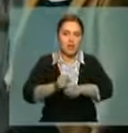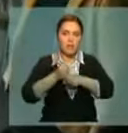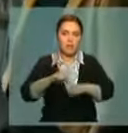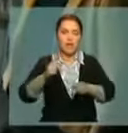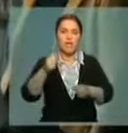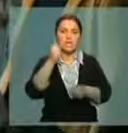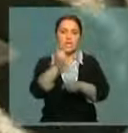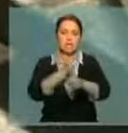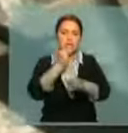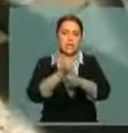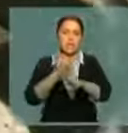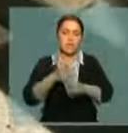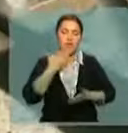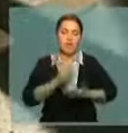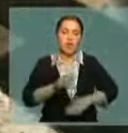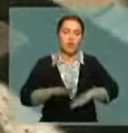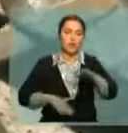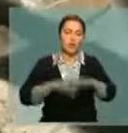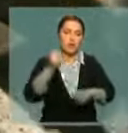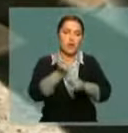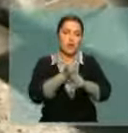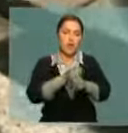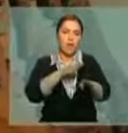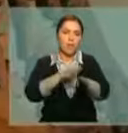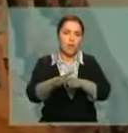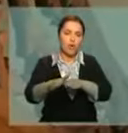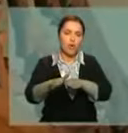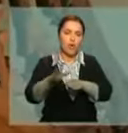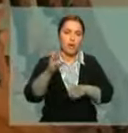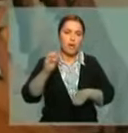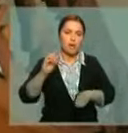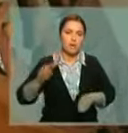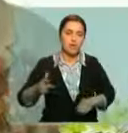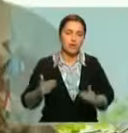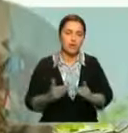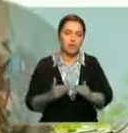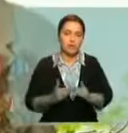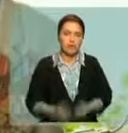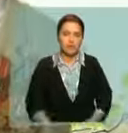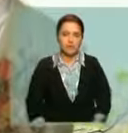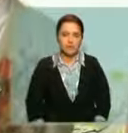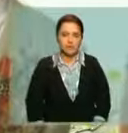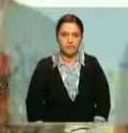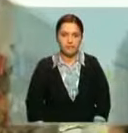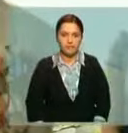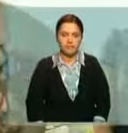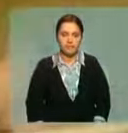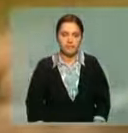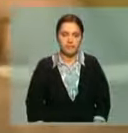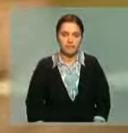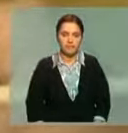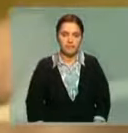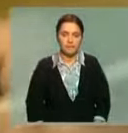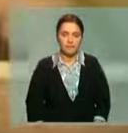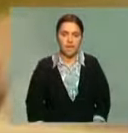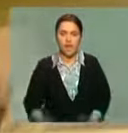увлекся настолько, что сделал своими руками всю мебель в доме. Когда что любишь, никакого терпения нет. А